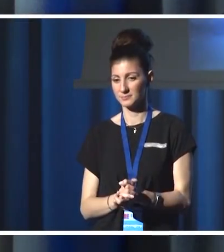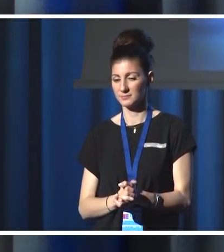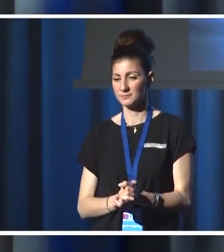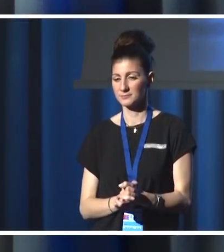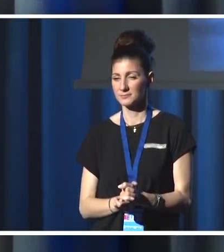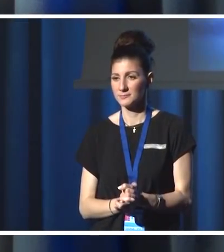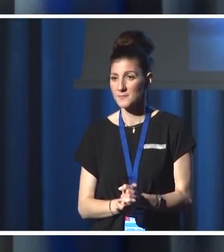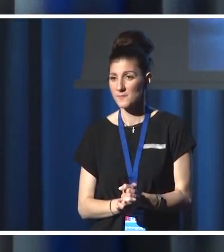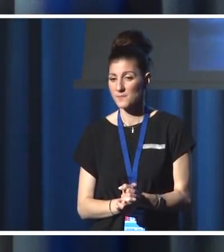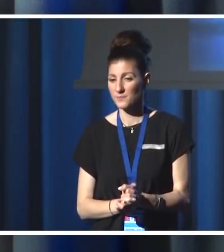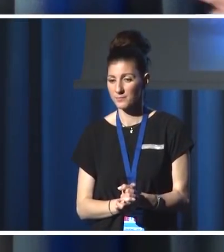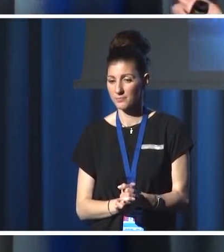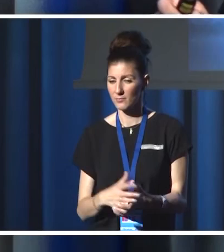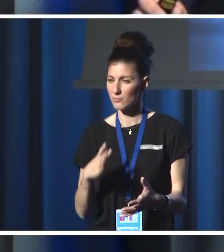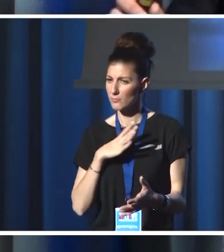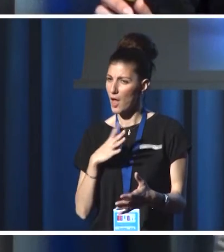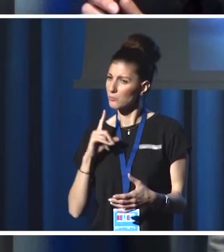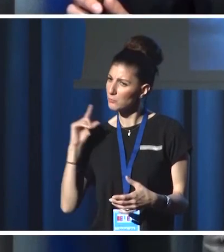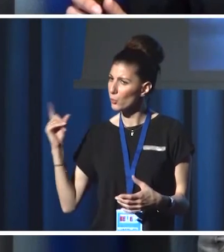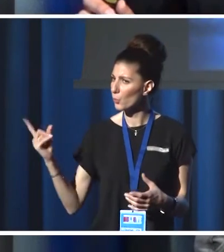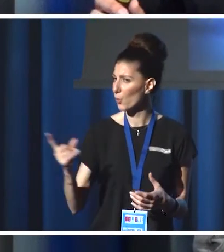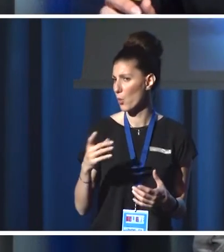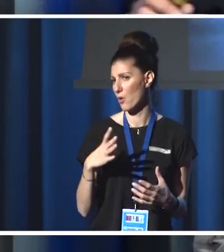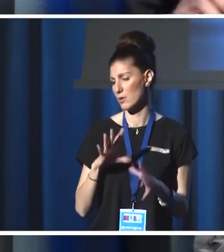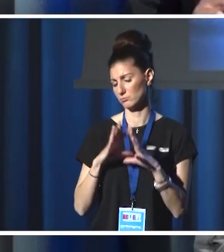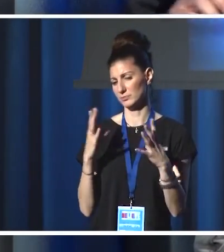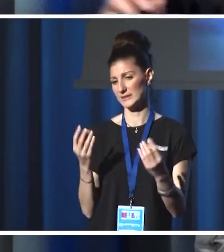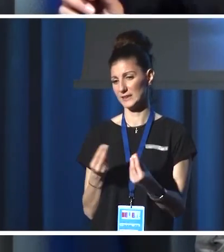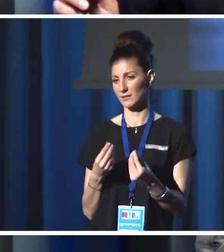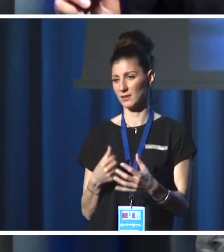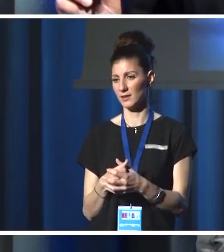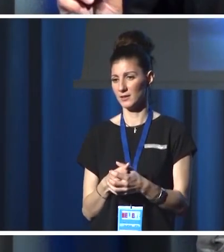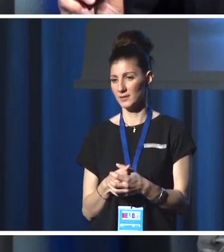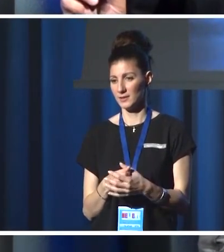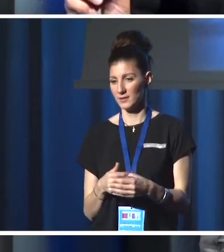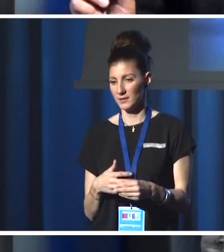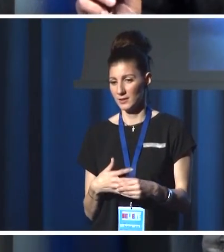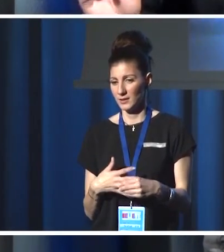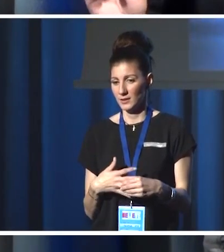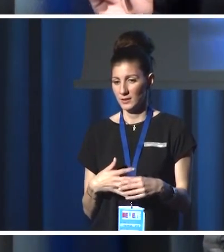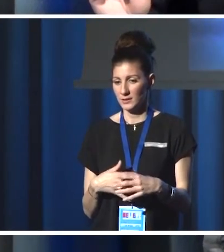άνθρωπος και γενικά όλοι μας έχουμε